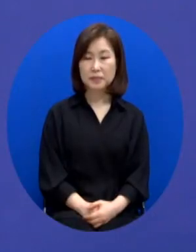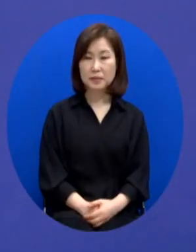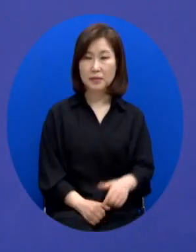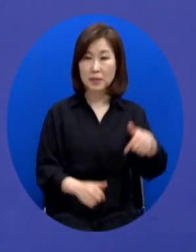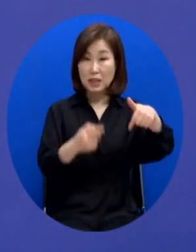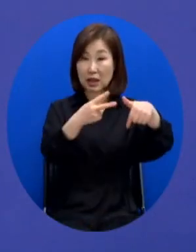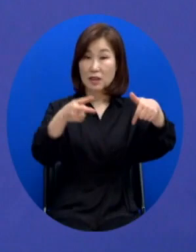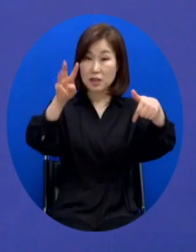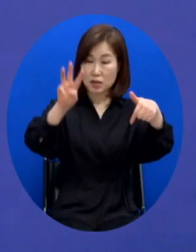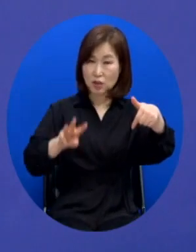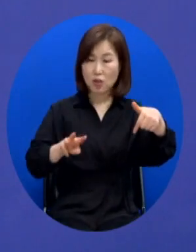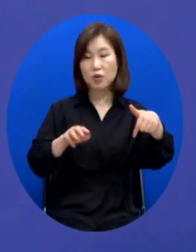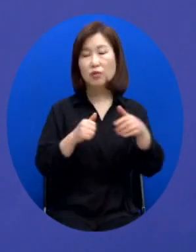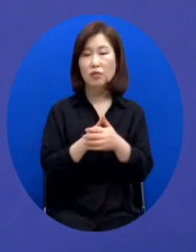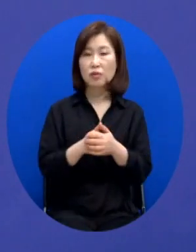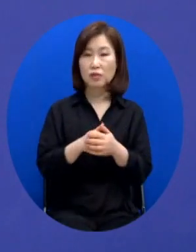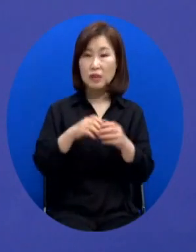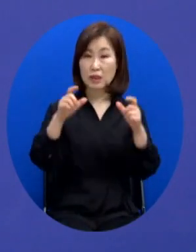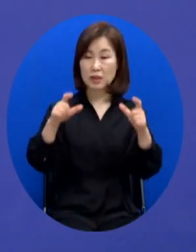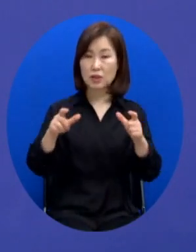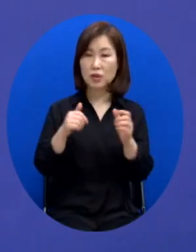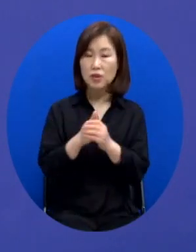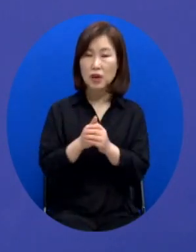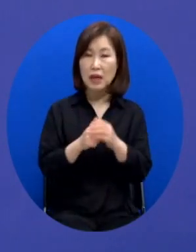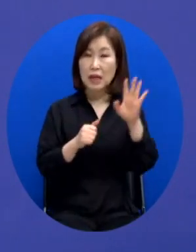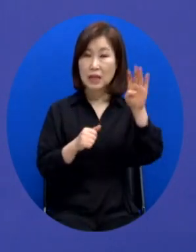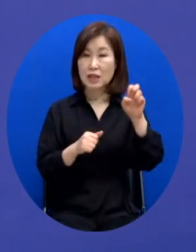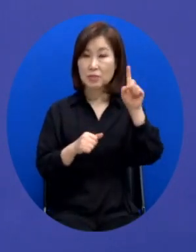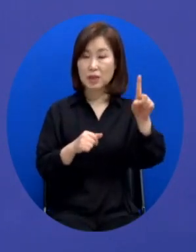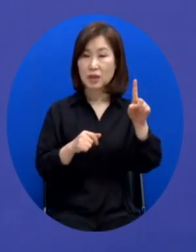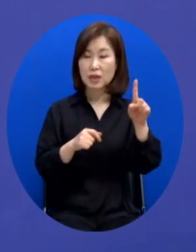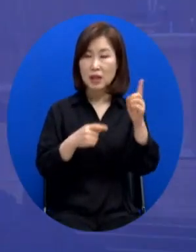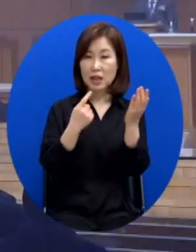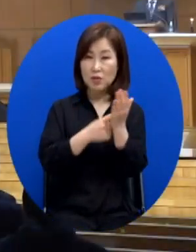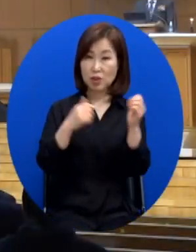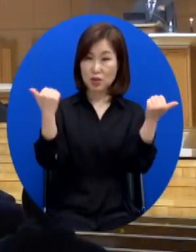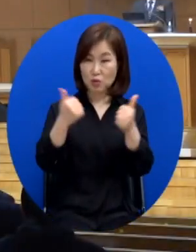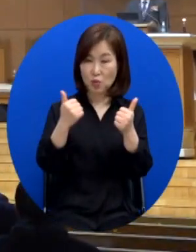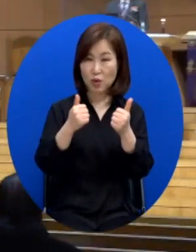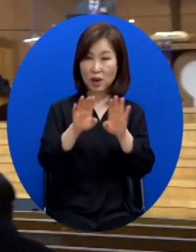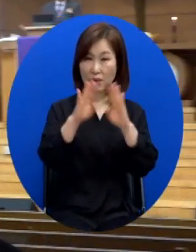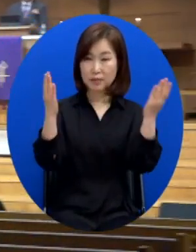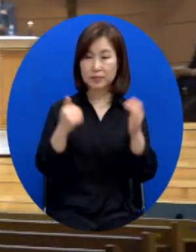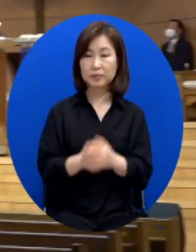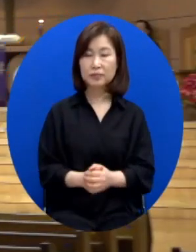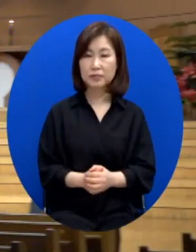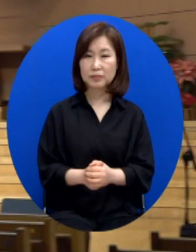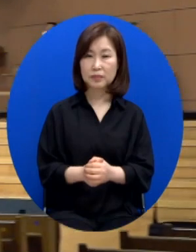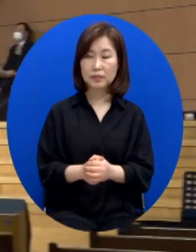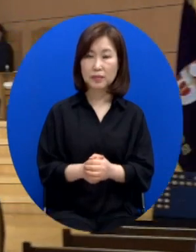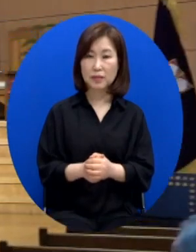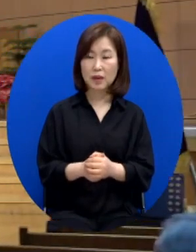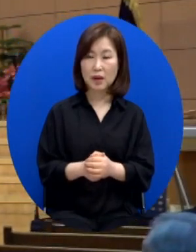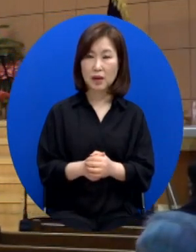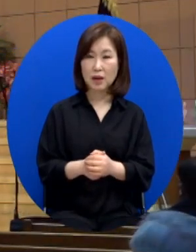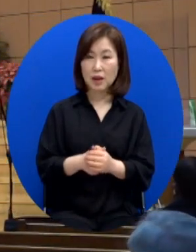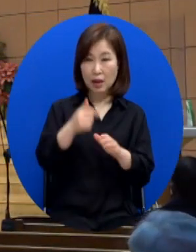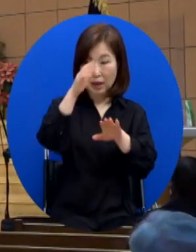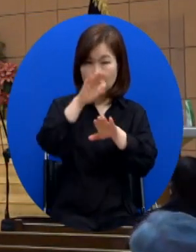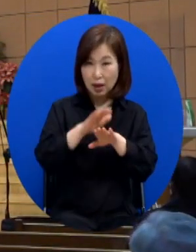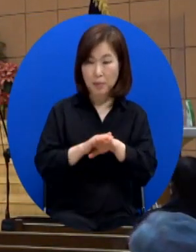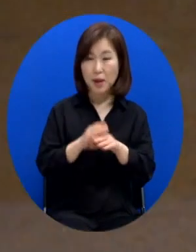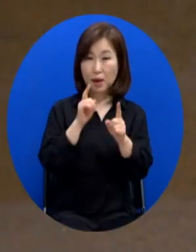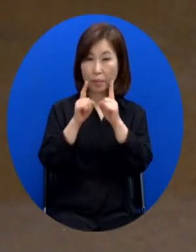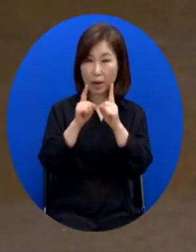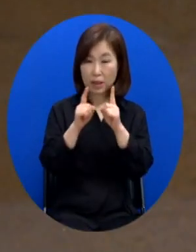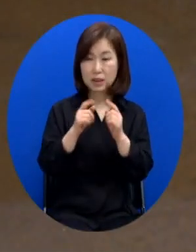인천광역시 기독교총연합장로회가 40일에 정기총회를 개최했습니다. 일부 예배에서 말씀을 전한